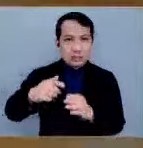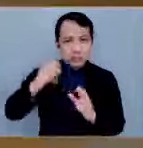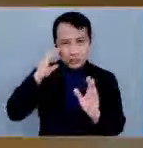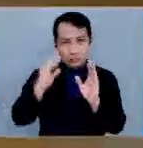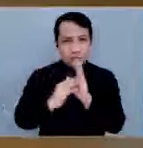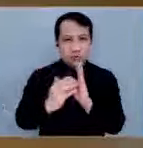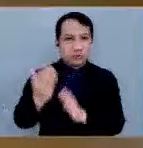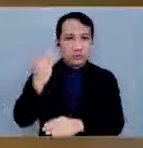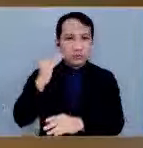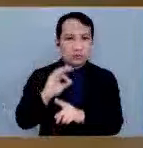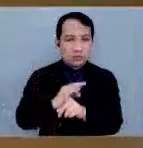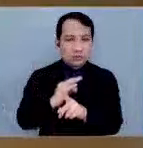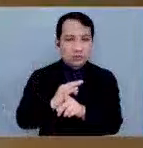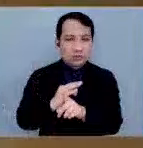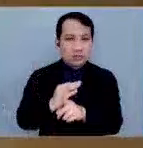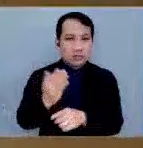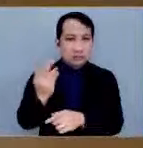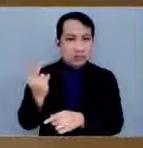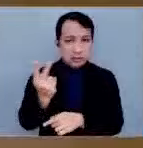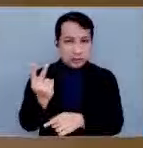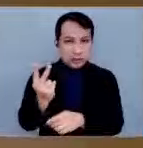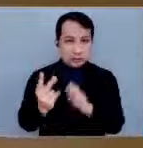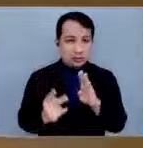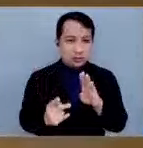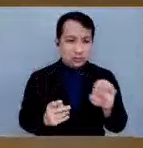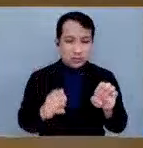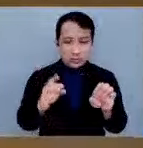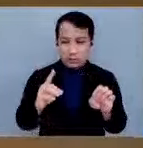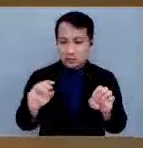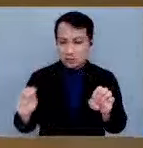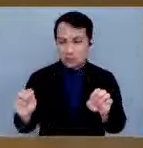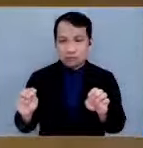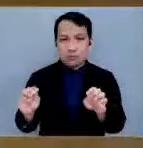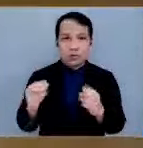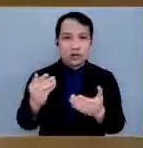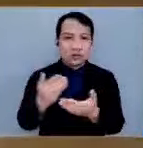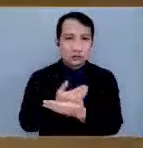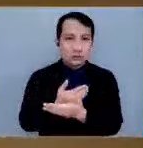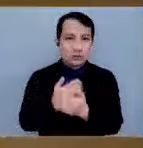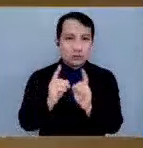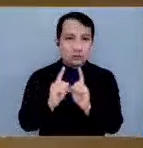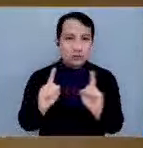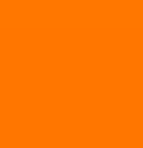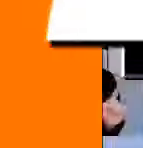Pebrero lang nang kumpirmahin ni Bea at Dominic Roque ang kanilang hiwalayan.